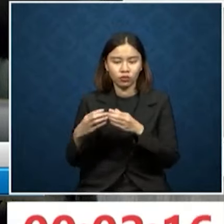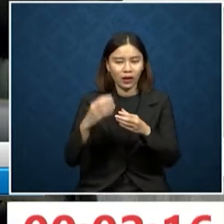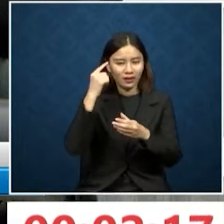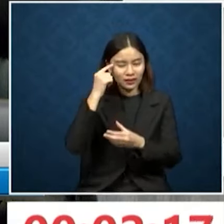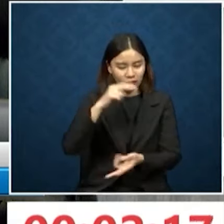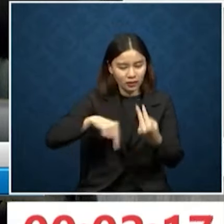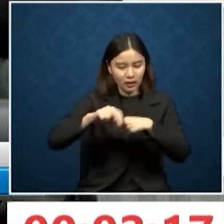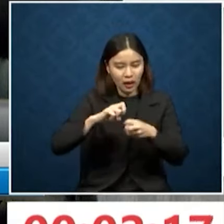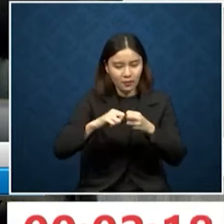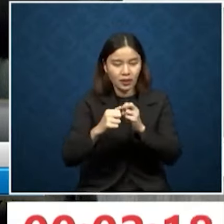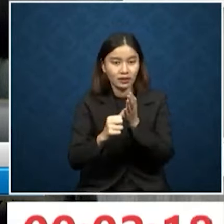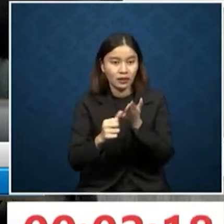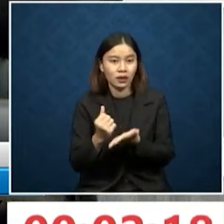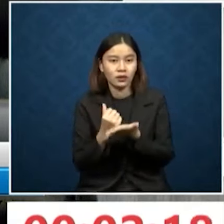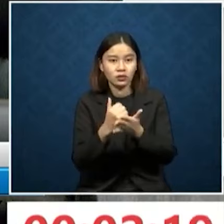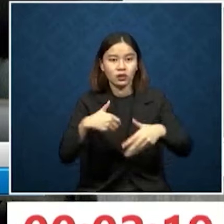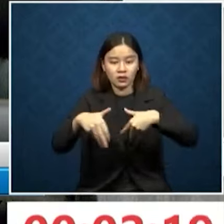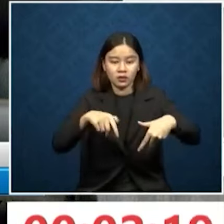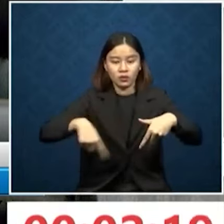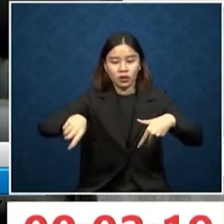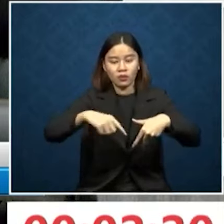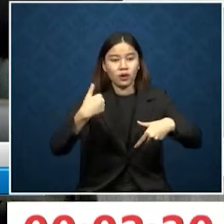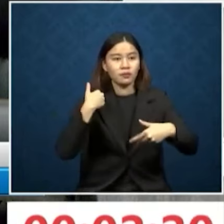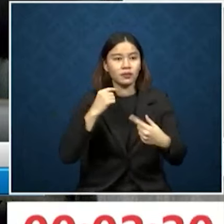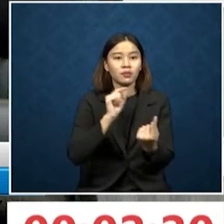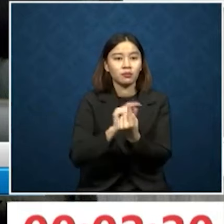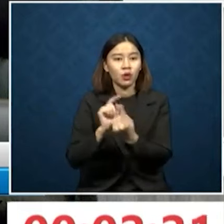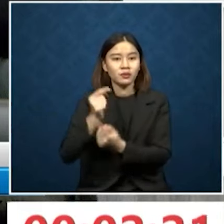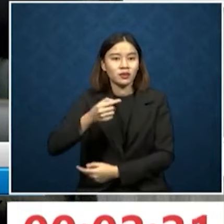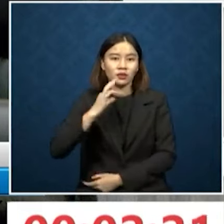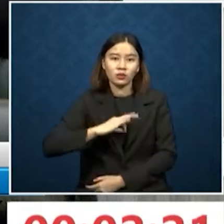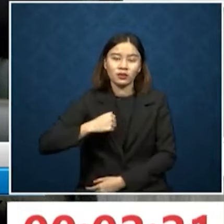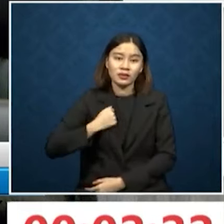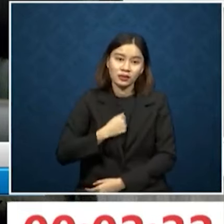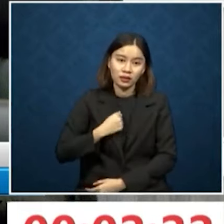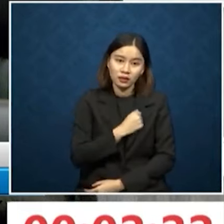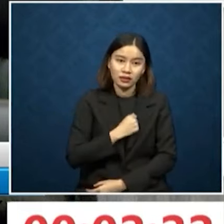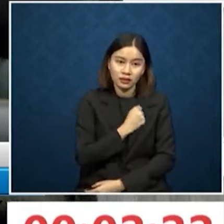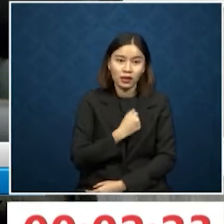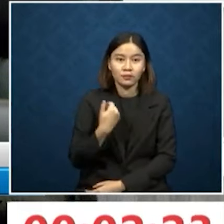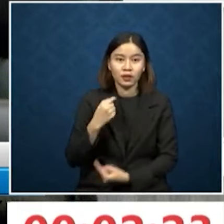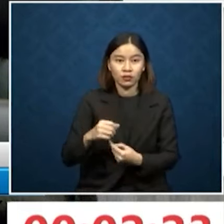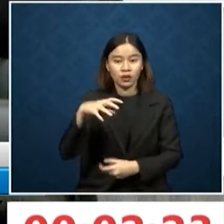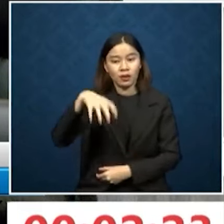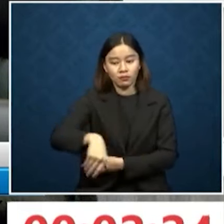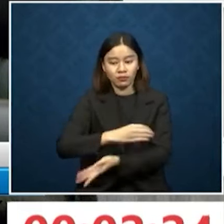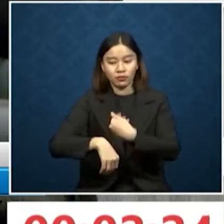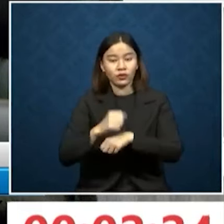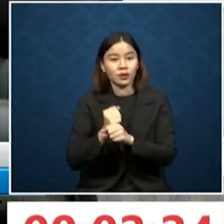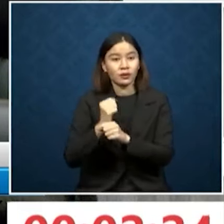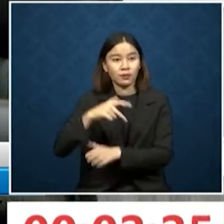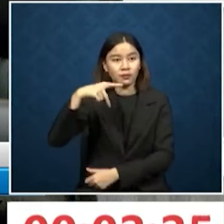หาทางแก้ปัญหาช่วยชาวบ้านก็ยิ่งพบความจริงที่เจ็บปวดเป็นเรื่องของหน่วยปฏิบัติการเฉพาะ